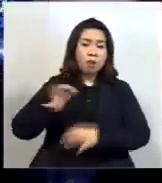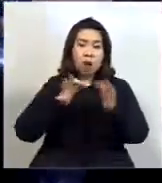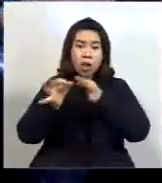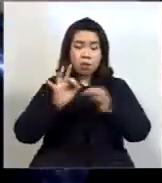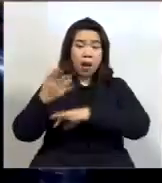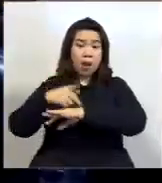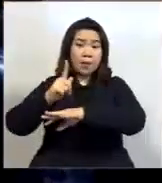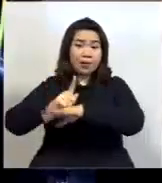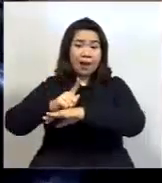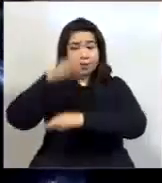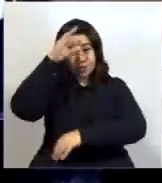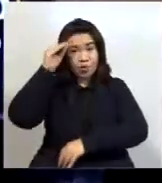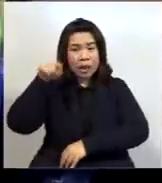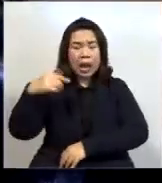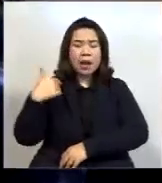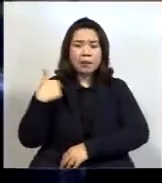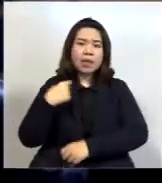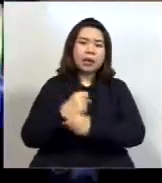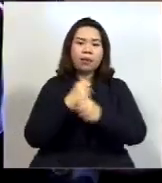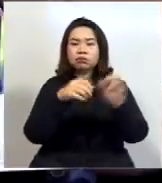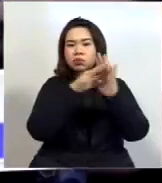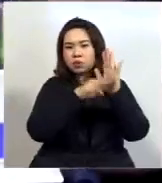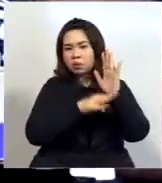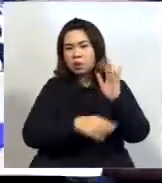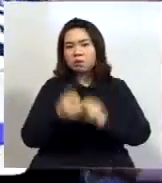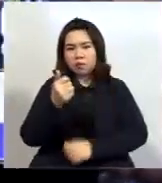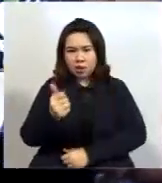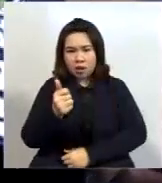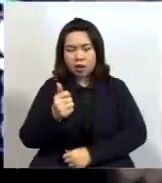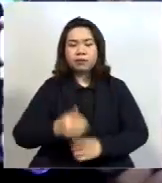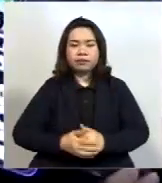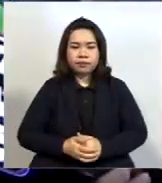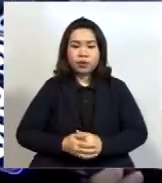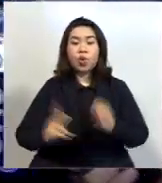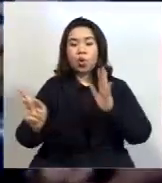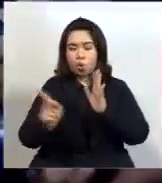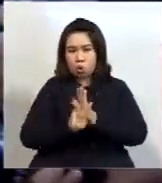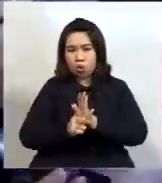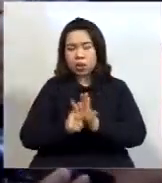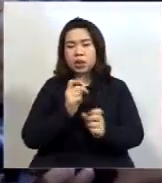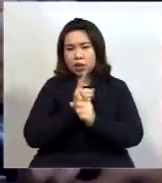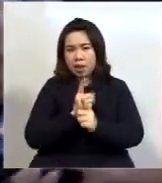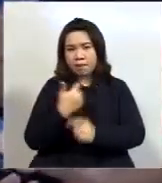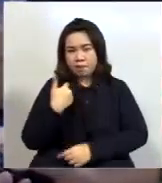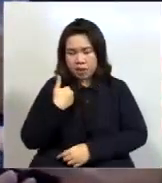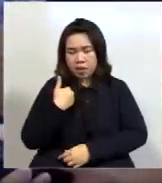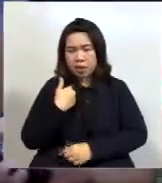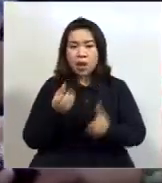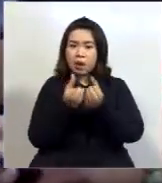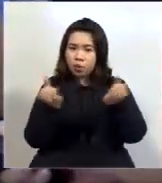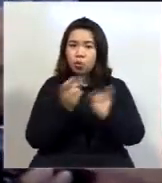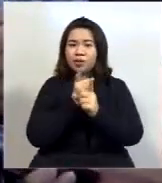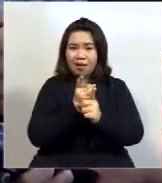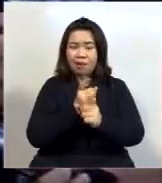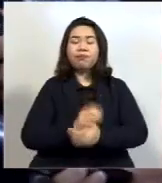านประธานสภานะครับทุกอย่างเป็นไปตามขั้นตอนเป็นไปตามข้อบังคับของสภาและเป็นตามกฎหมายตามรัฐธรรมนูญทุกประการน